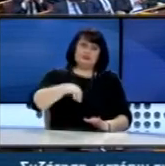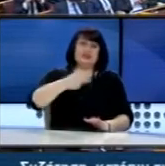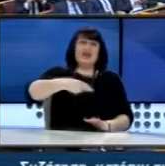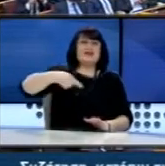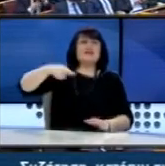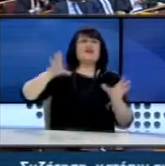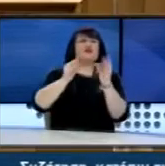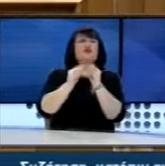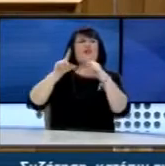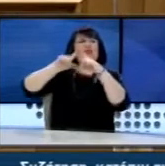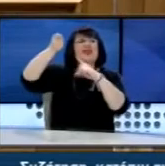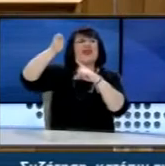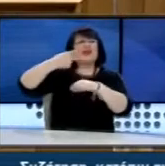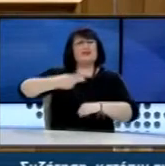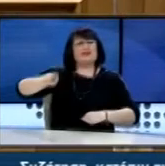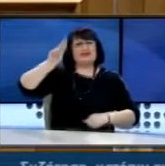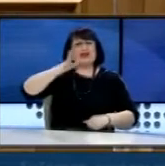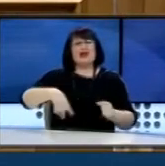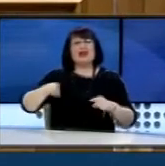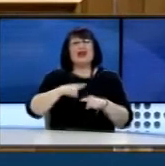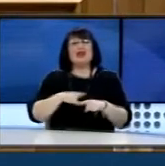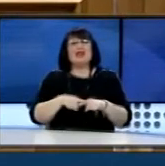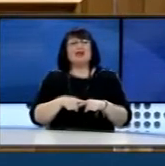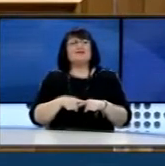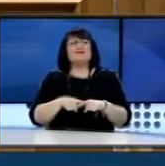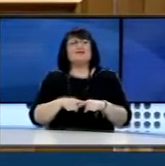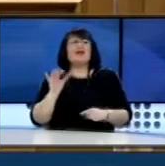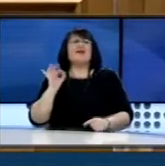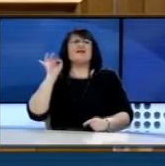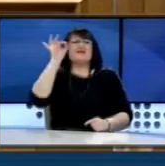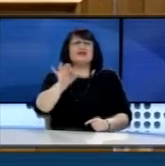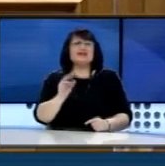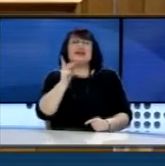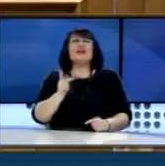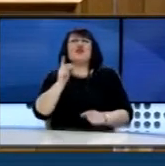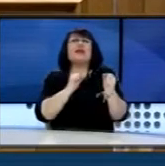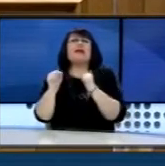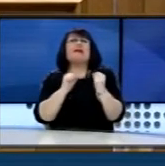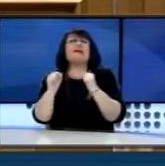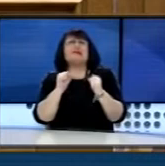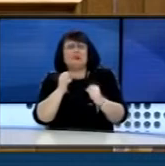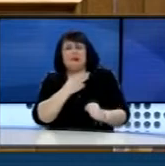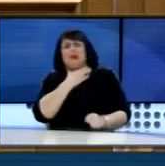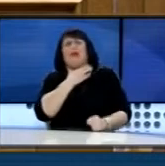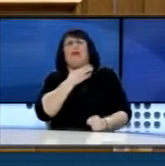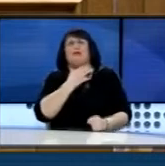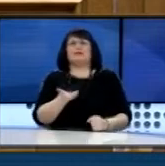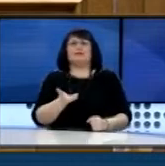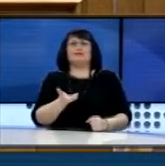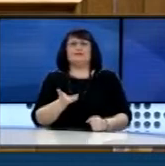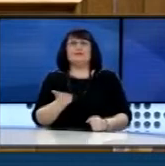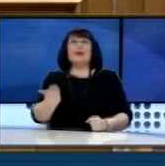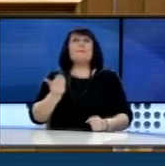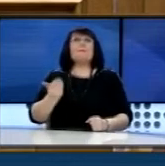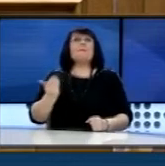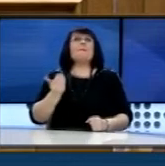στην ενέργεια και έχουν οδηγήσει τη χώρα σε μια κοινωνική κρίση πριν ξεσπάσει,